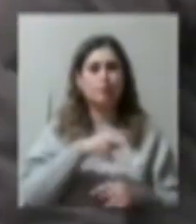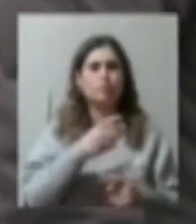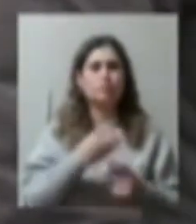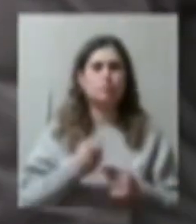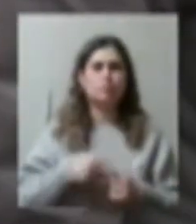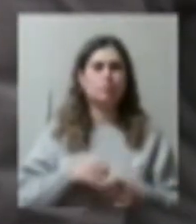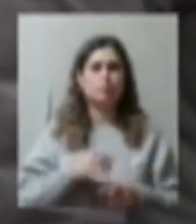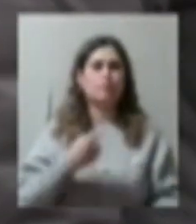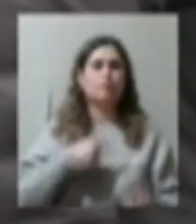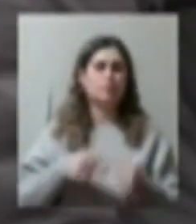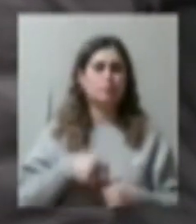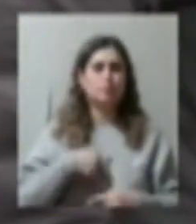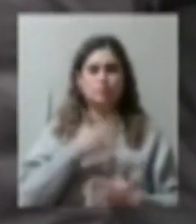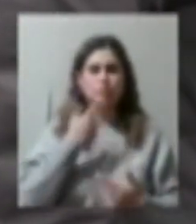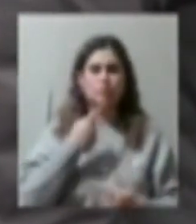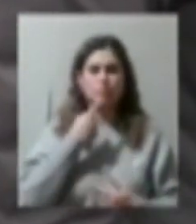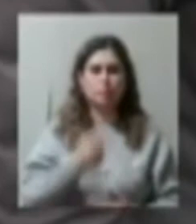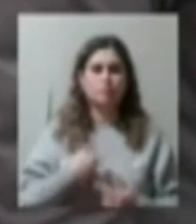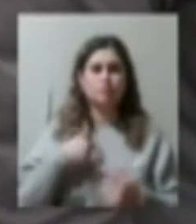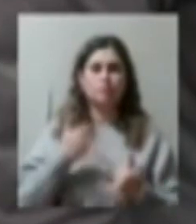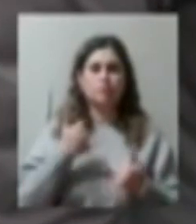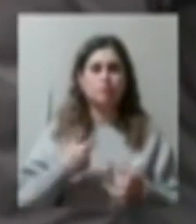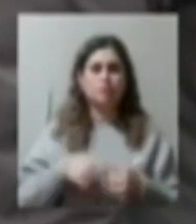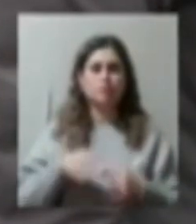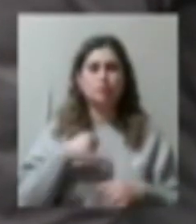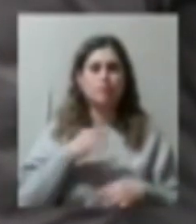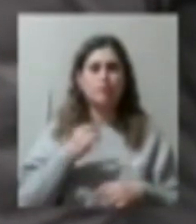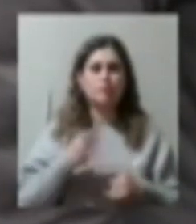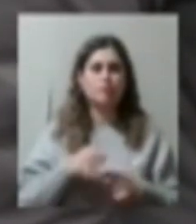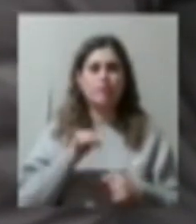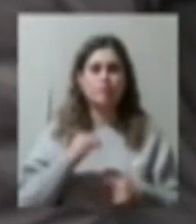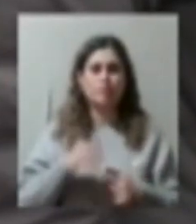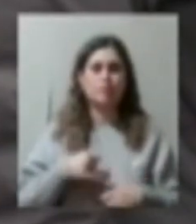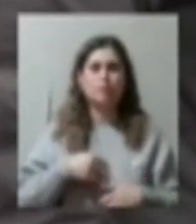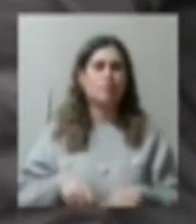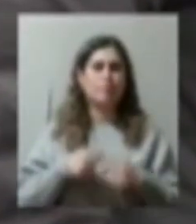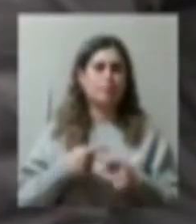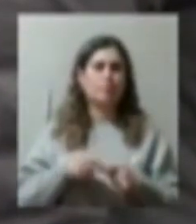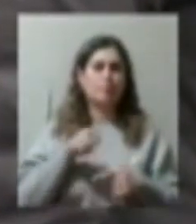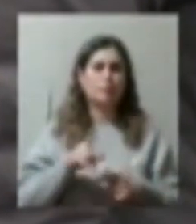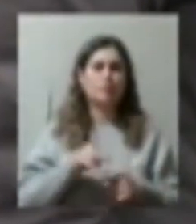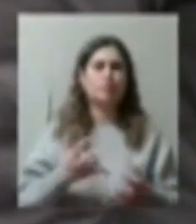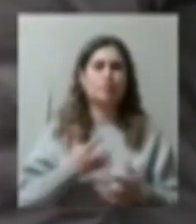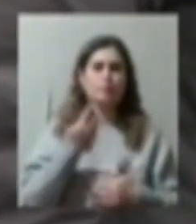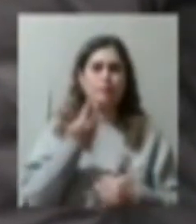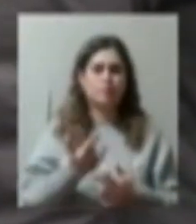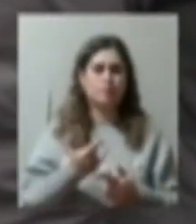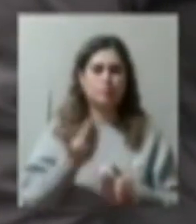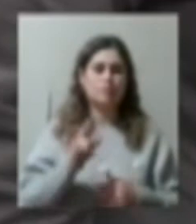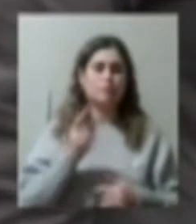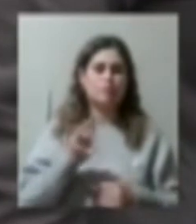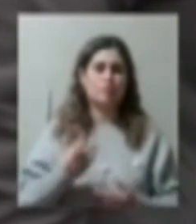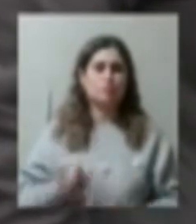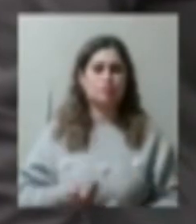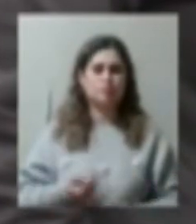вас вертатися. Дивіться, ми зараз робимо на превенцію і профілактику правопорушень для того, щоб берегти вас і вашу дитину. І